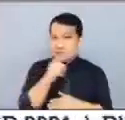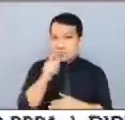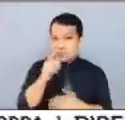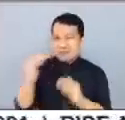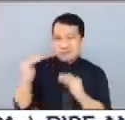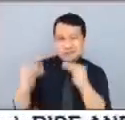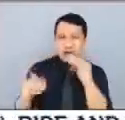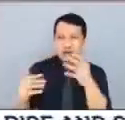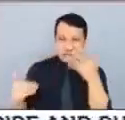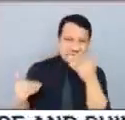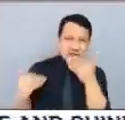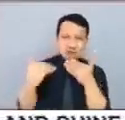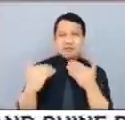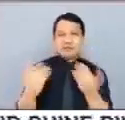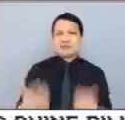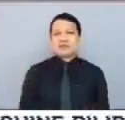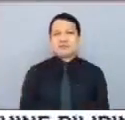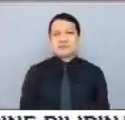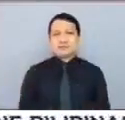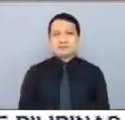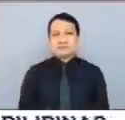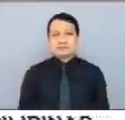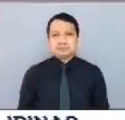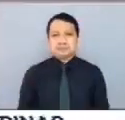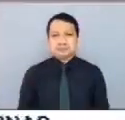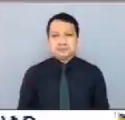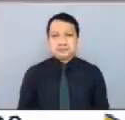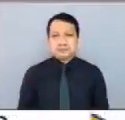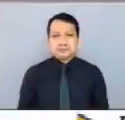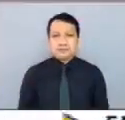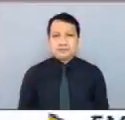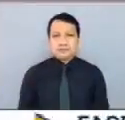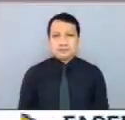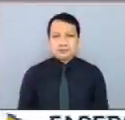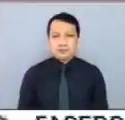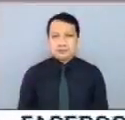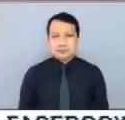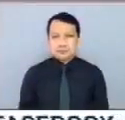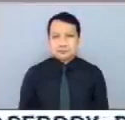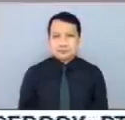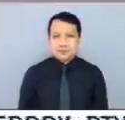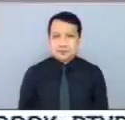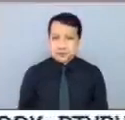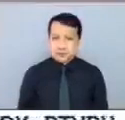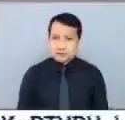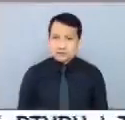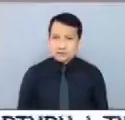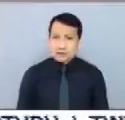Alam mo, Pilipinas kasi hindi naman ganun eh. Hindi naman opposition versus administration eh. Yung mga Pilipino,